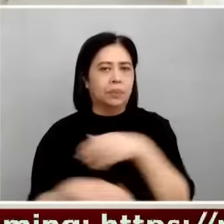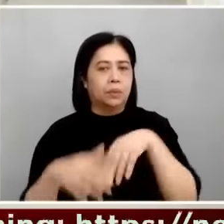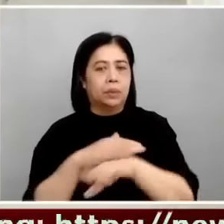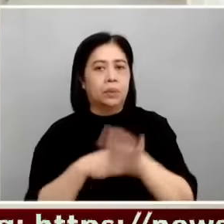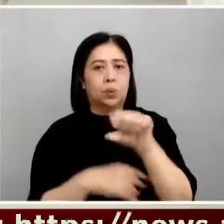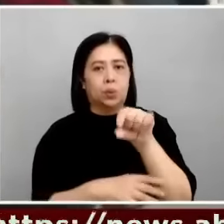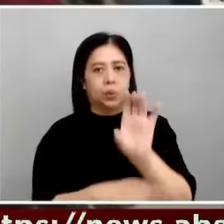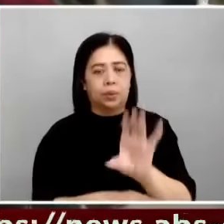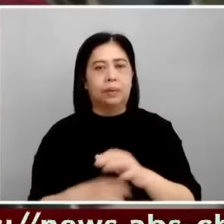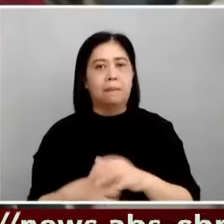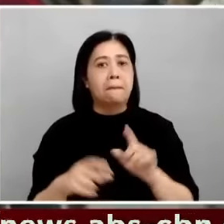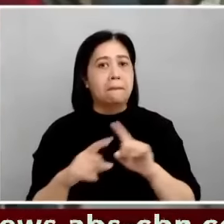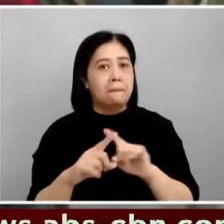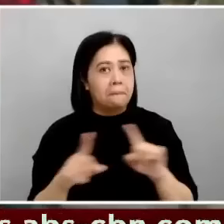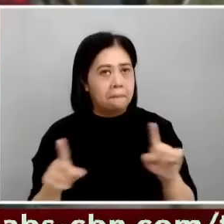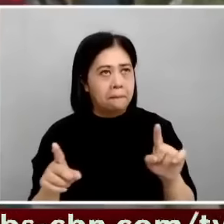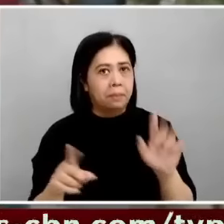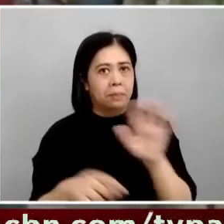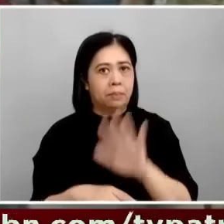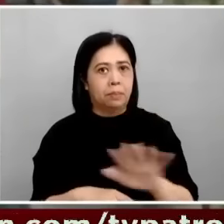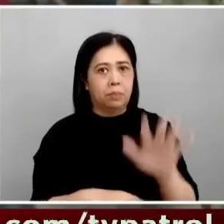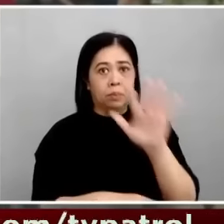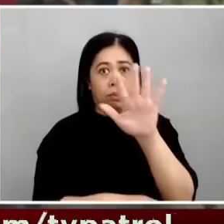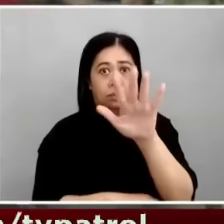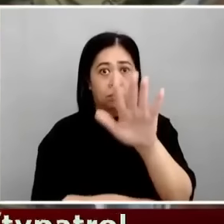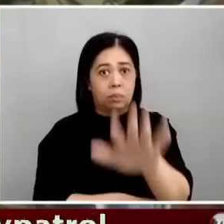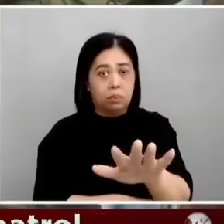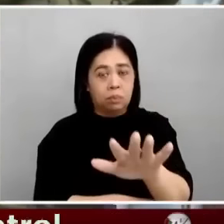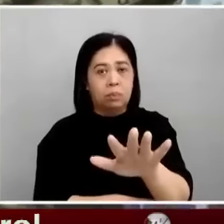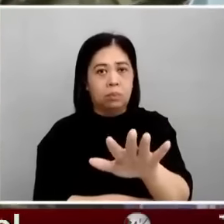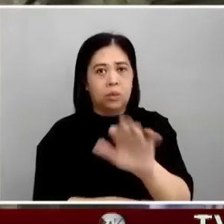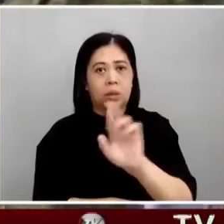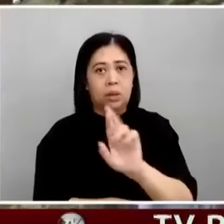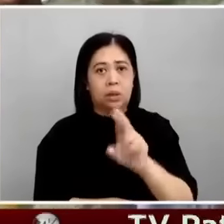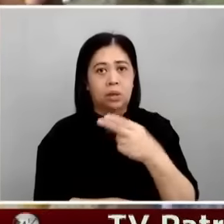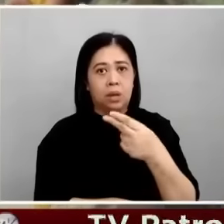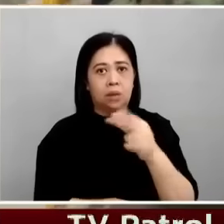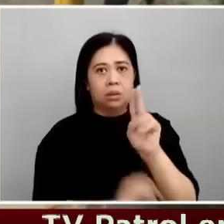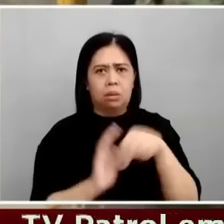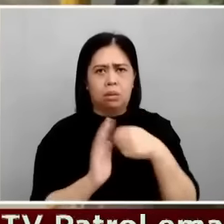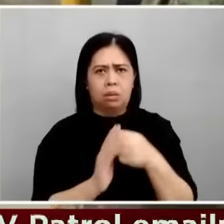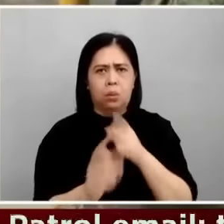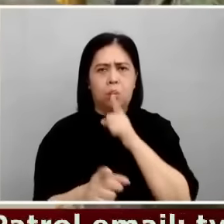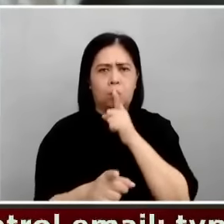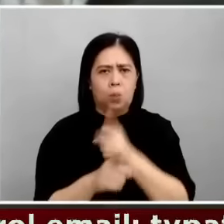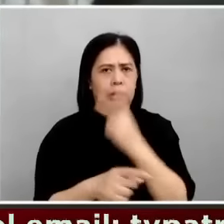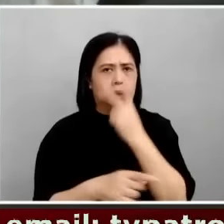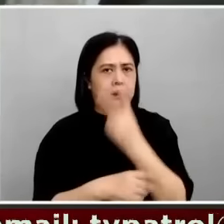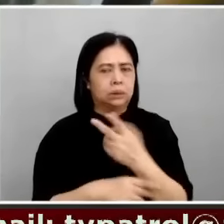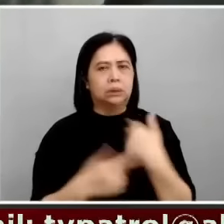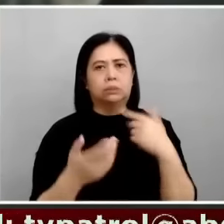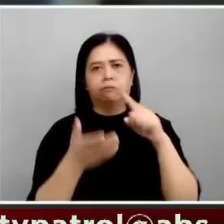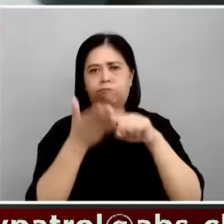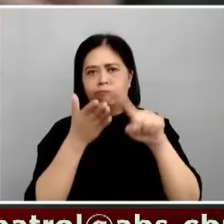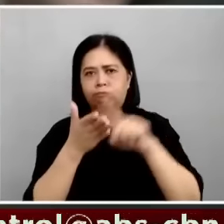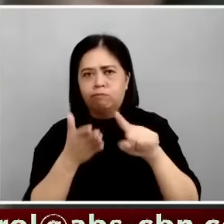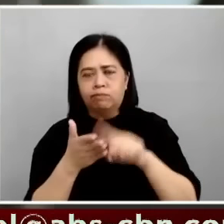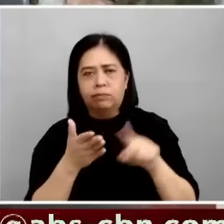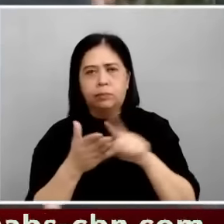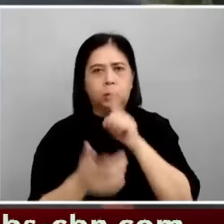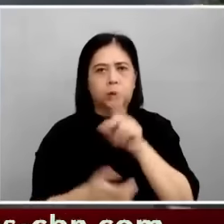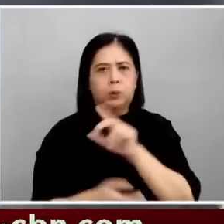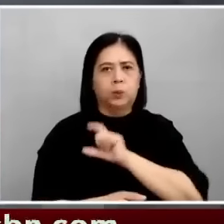City. Pero bandang alas 5 ng hapon, ng rush hour na, ay talagang nakita natin na in-inspeksyon na ng mga